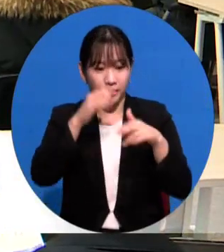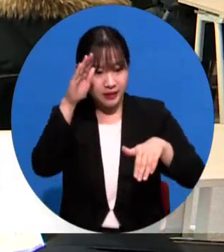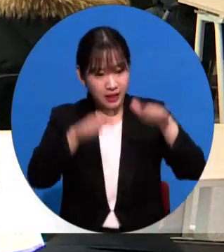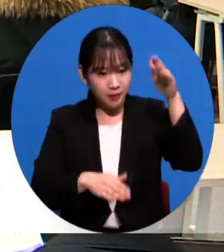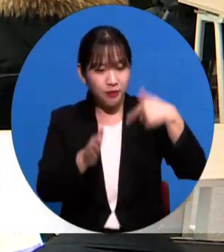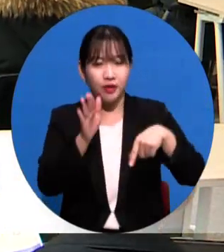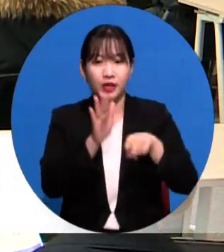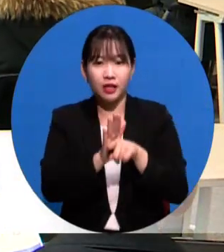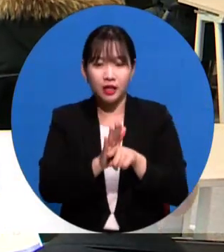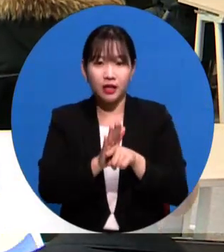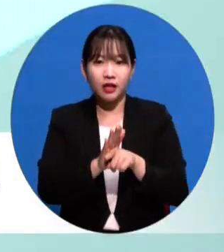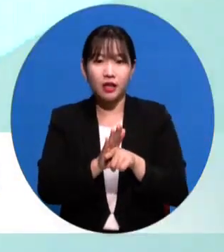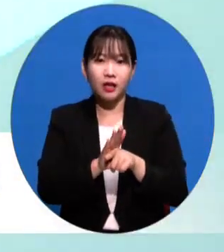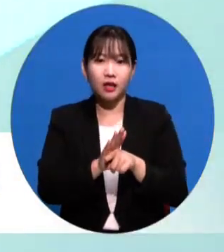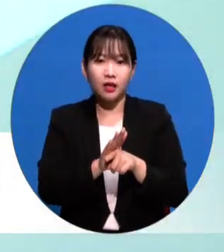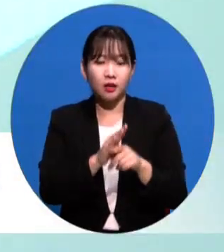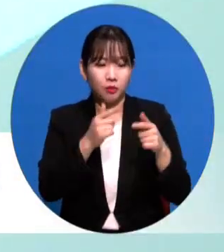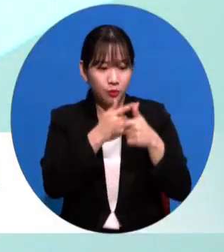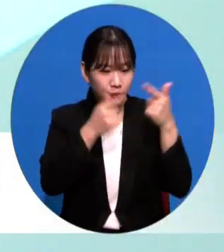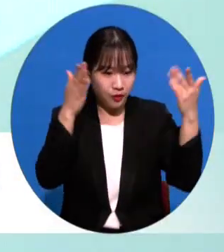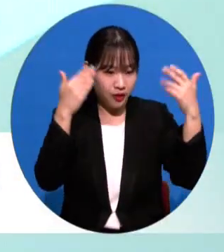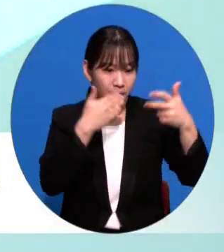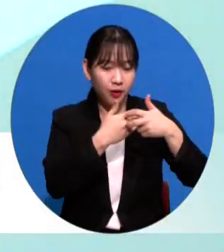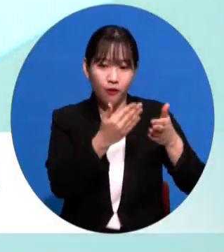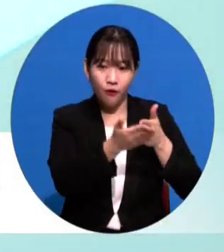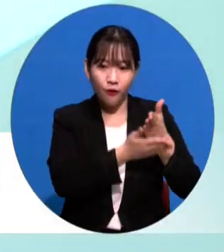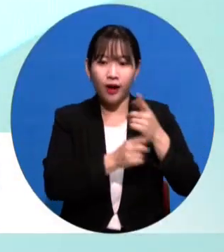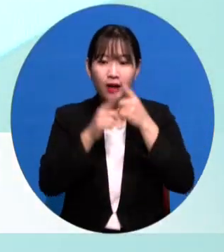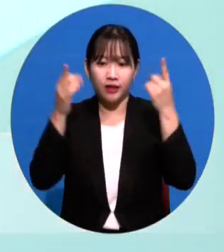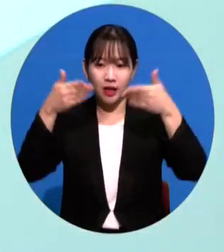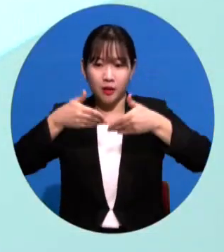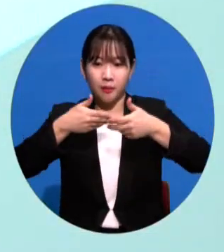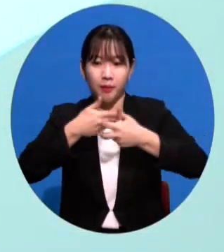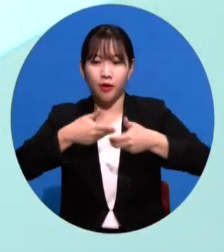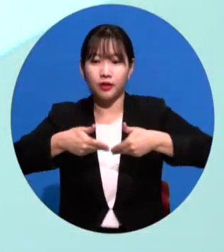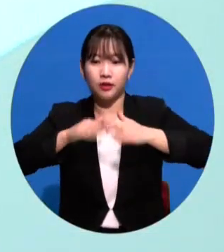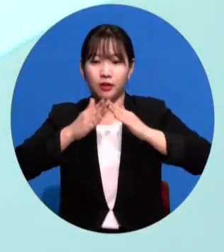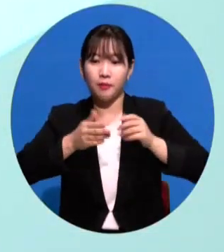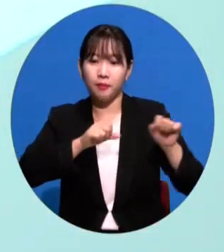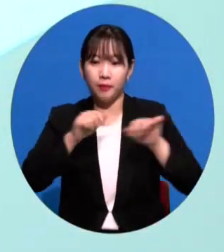정부는 목포대 의대와 대학병원 설립을 즉각 추진해야 한다고 주장했습니다.